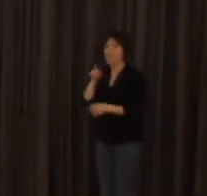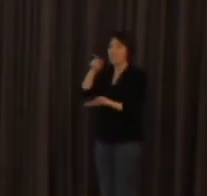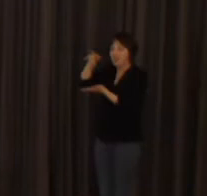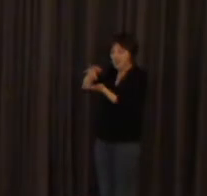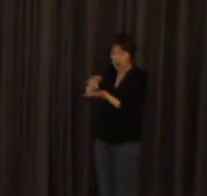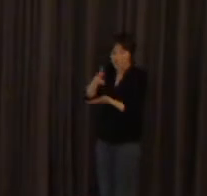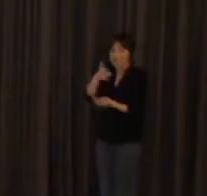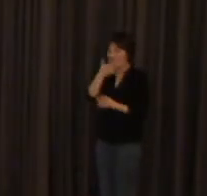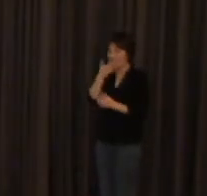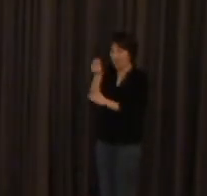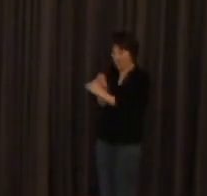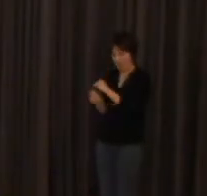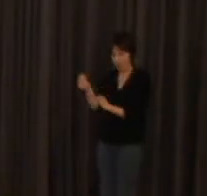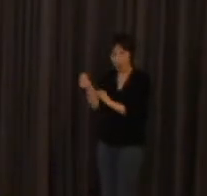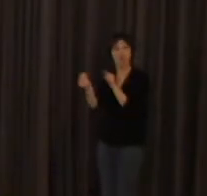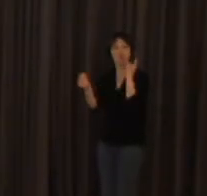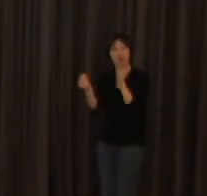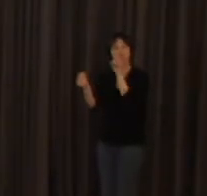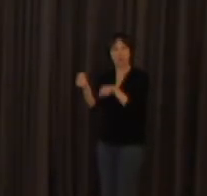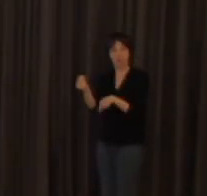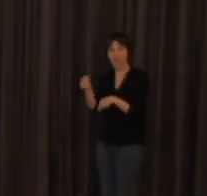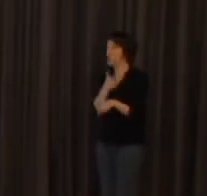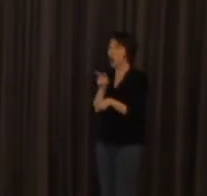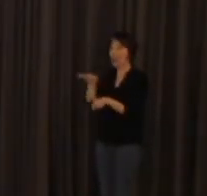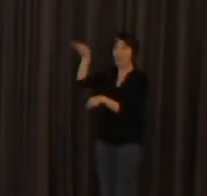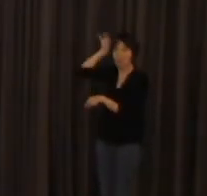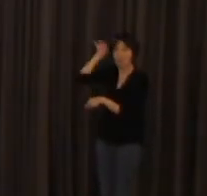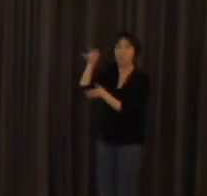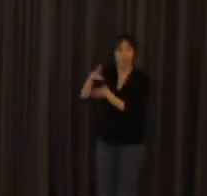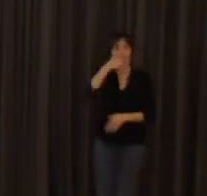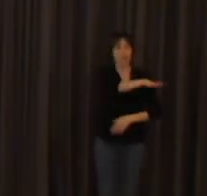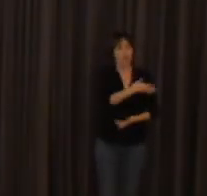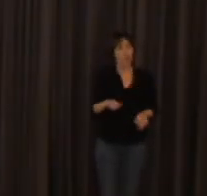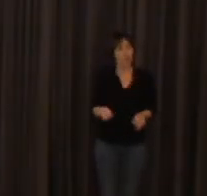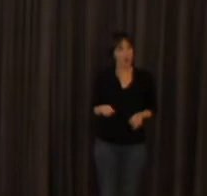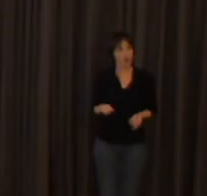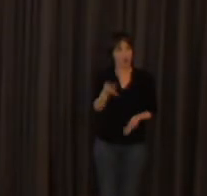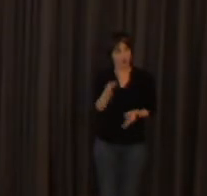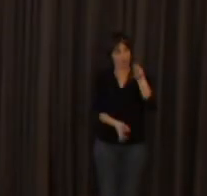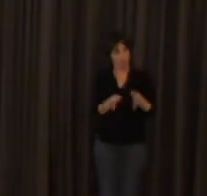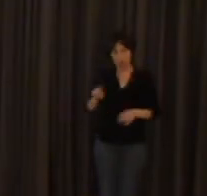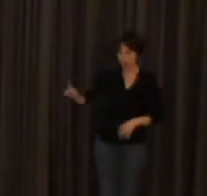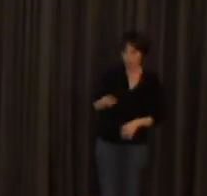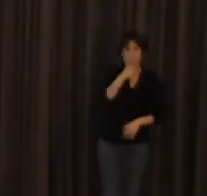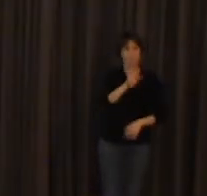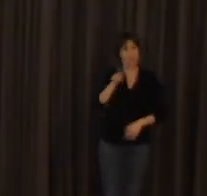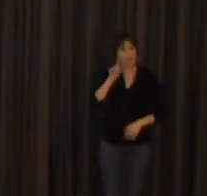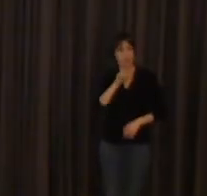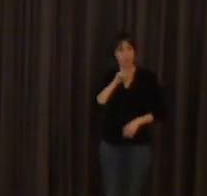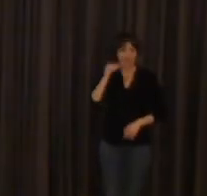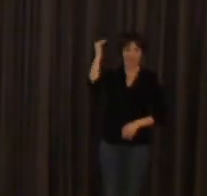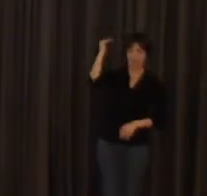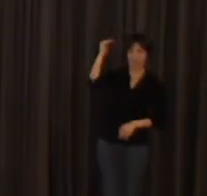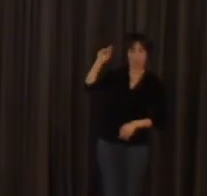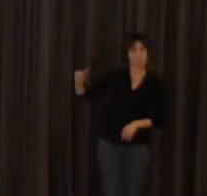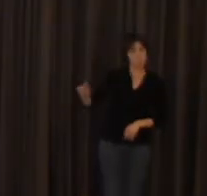fills. I llavors els implants se'ls està imposant a certes persones sordes